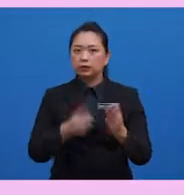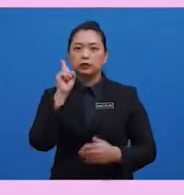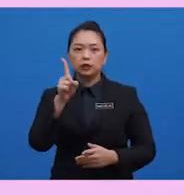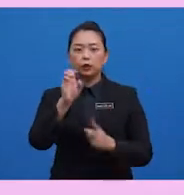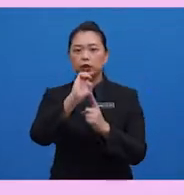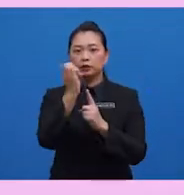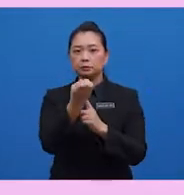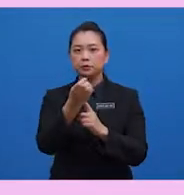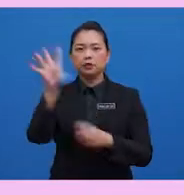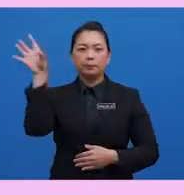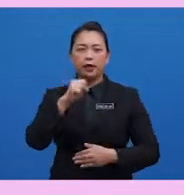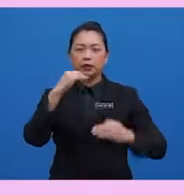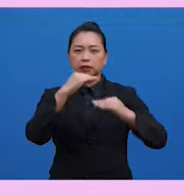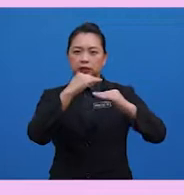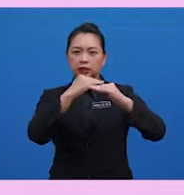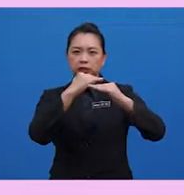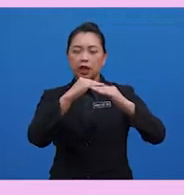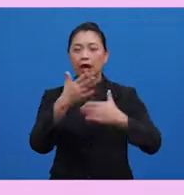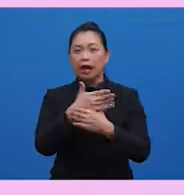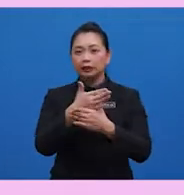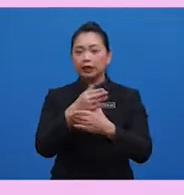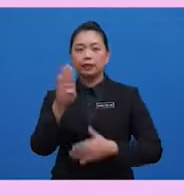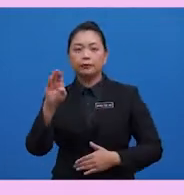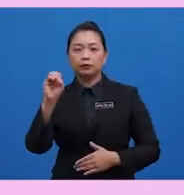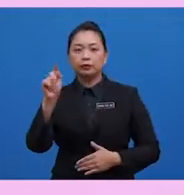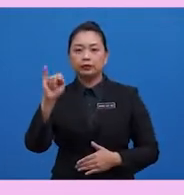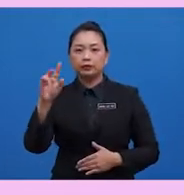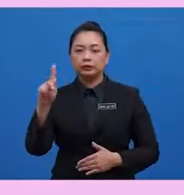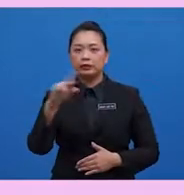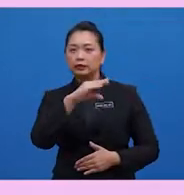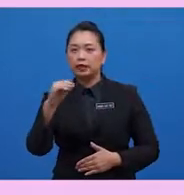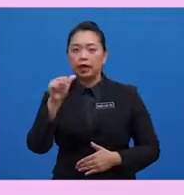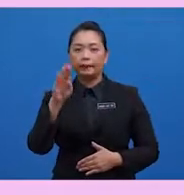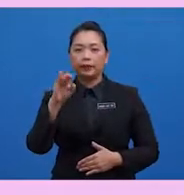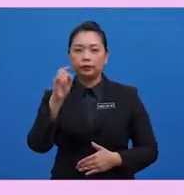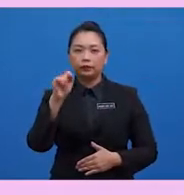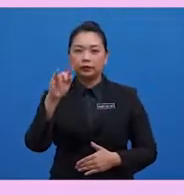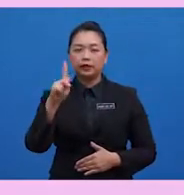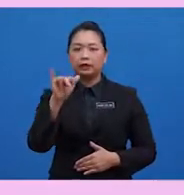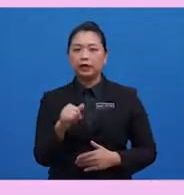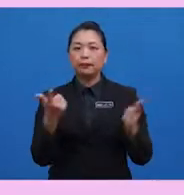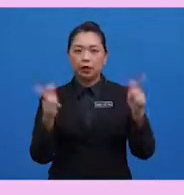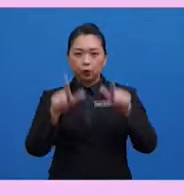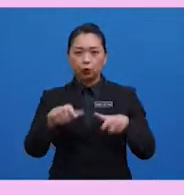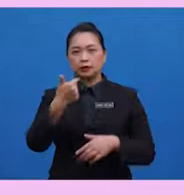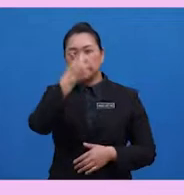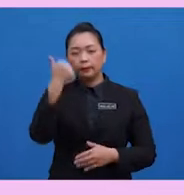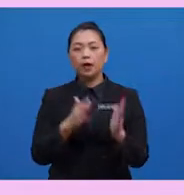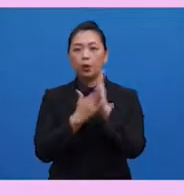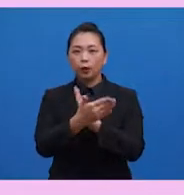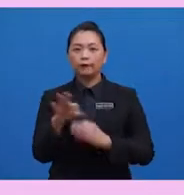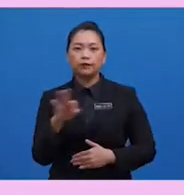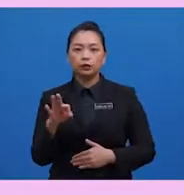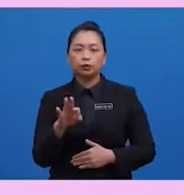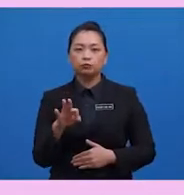ekosistem mencapai keseimbangan antara komponen biotik dan abiotik yang berlaku disebabkan oleh faktor